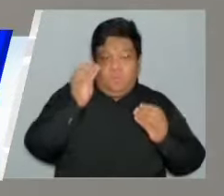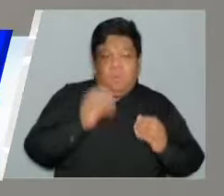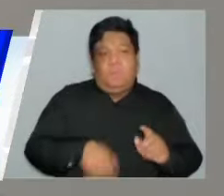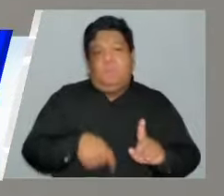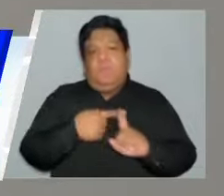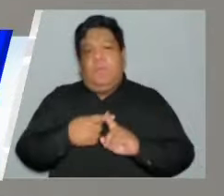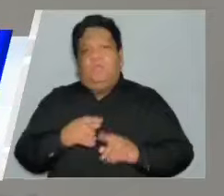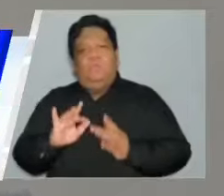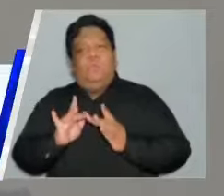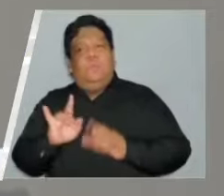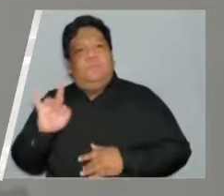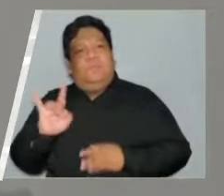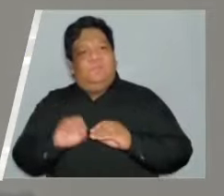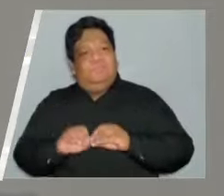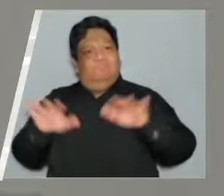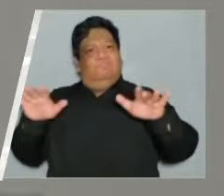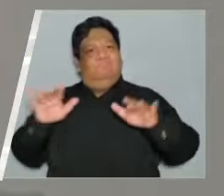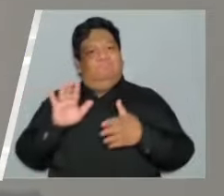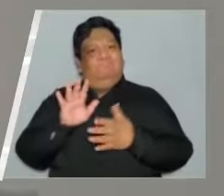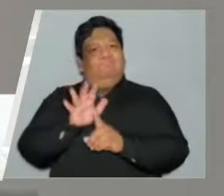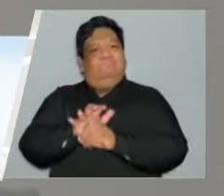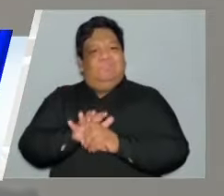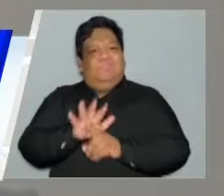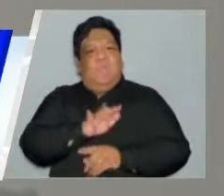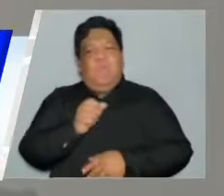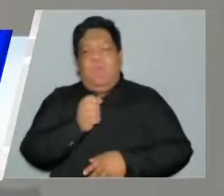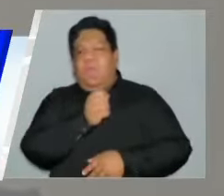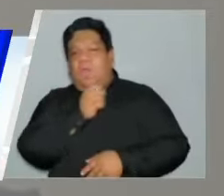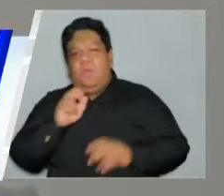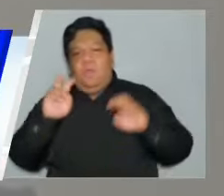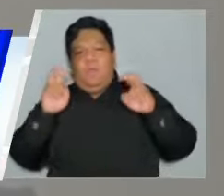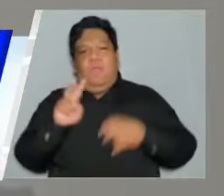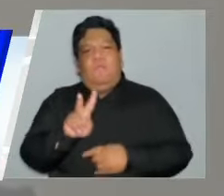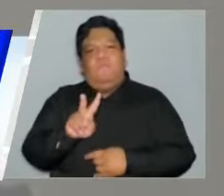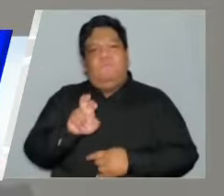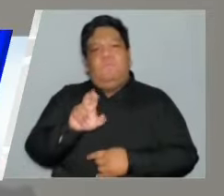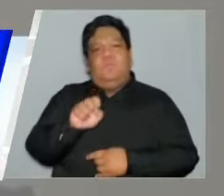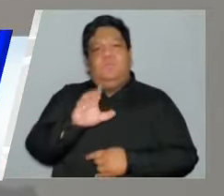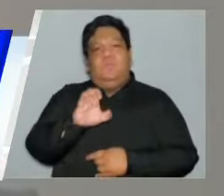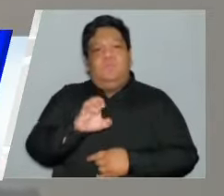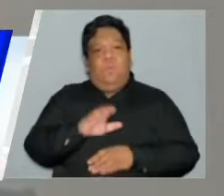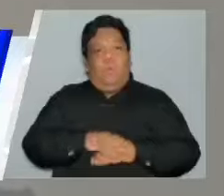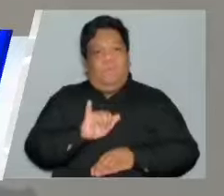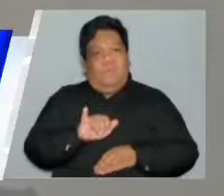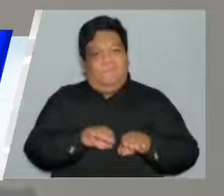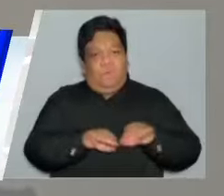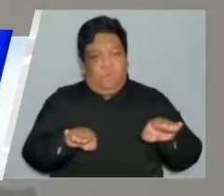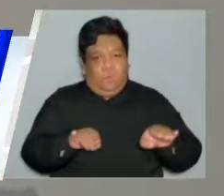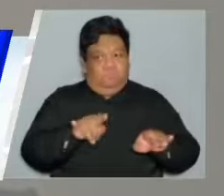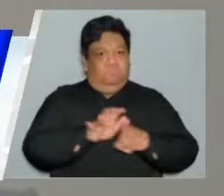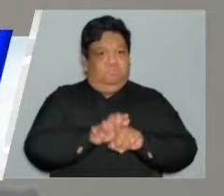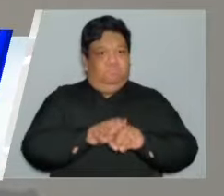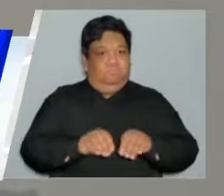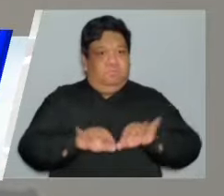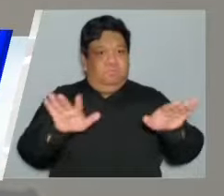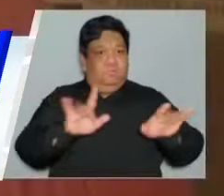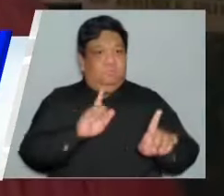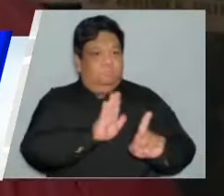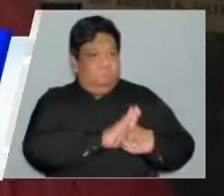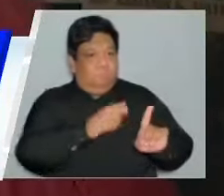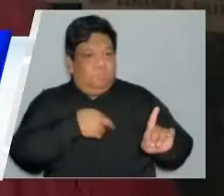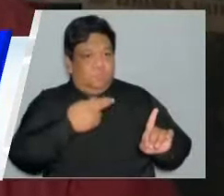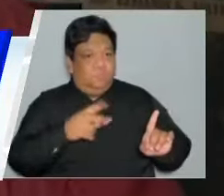saan nag-viral ang kanyang Versace on the Floor cover. Ano kaya ang reaksyon niya matapos itong pumatok sa netizens?